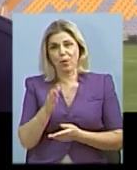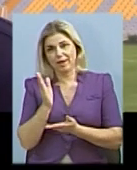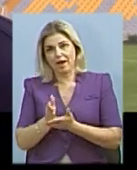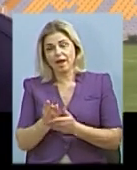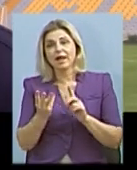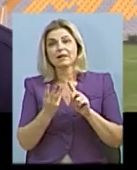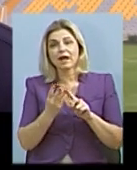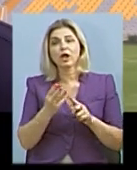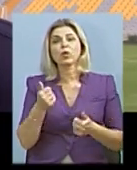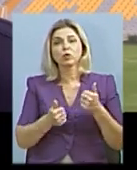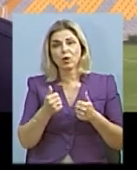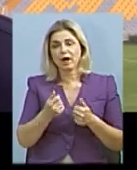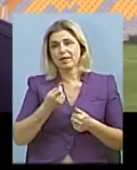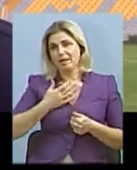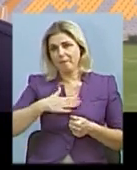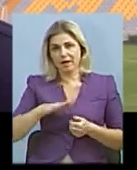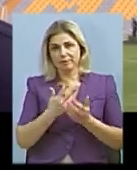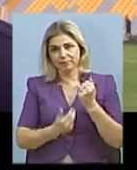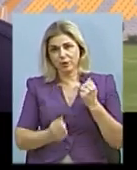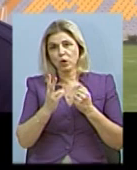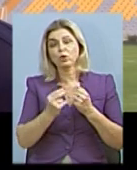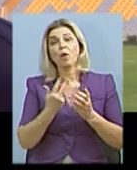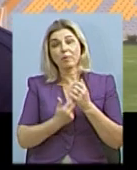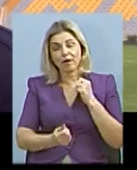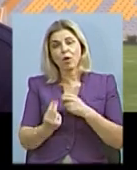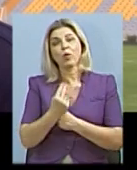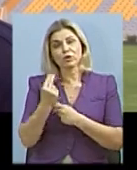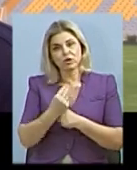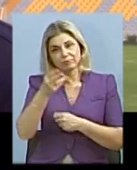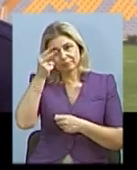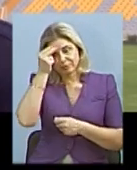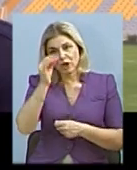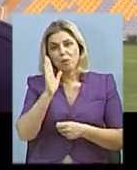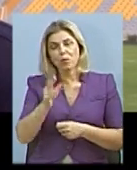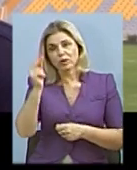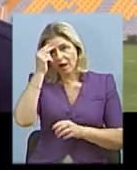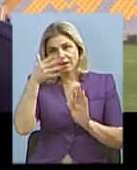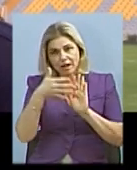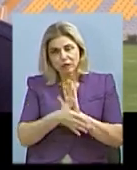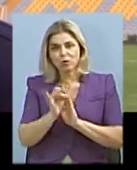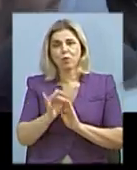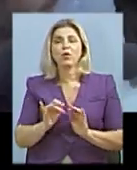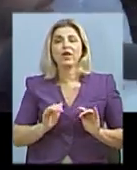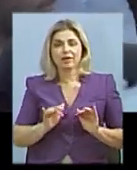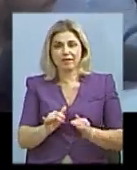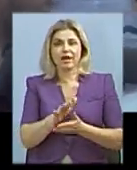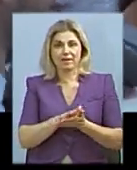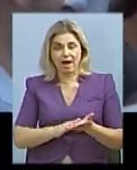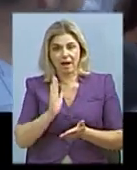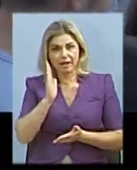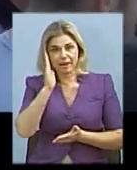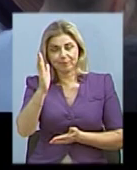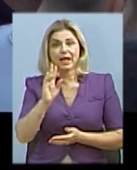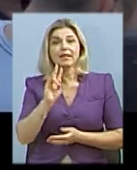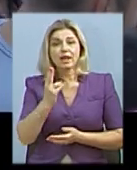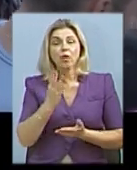Третій тур тільки, неприємна поразка, але поразка вчить. Тому ми проаналізуємо і будемо рухатись далі. Миколаїв має у своєму